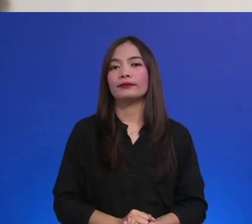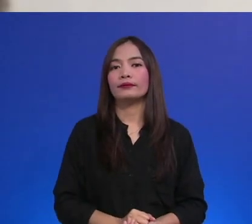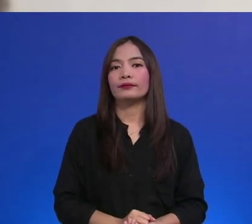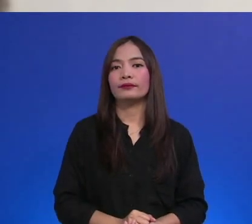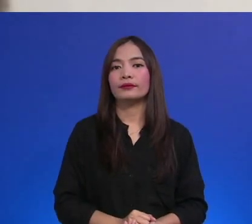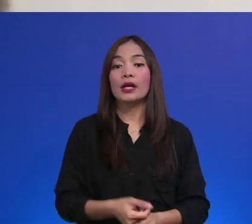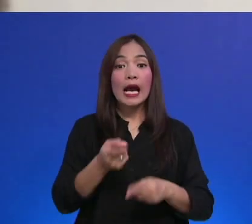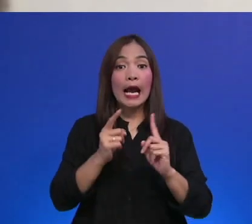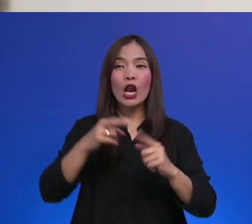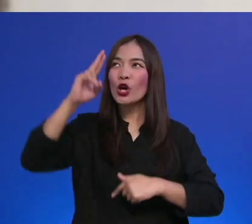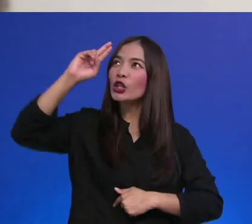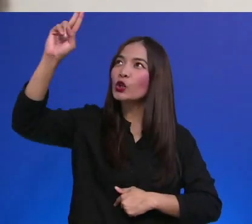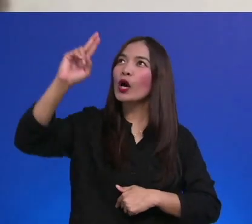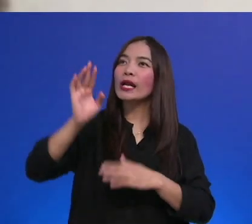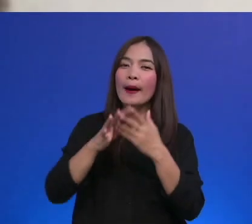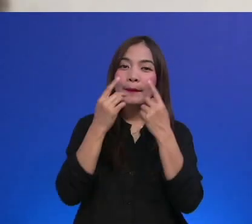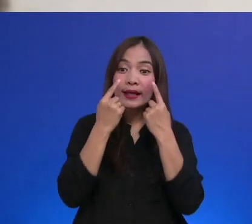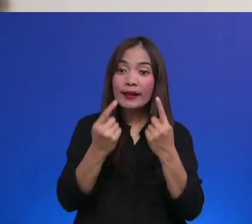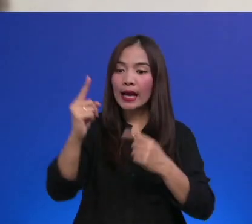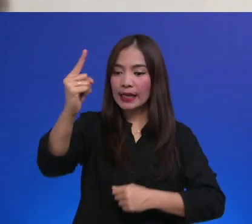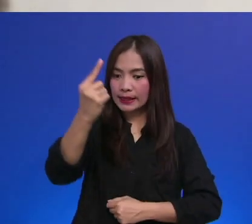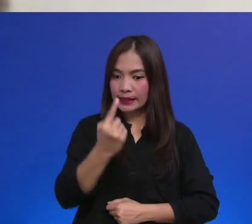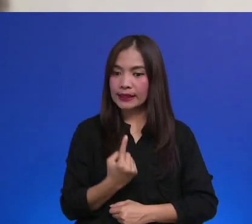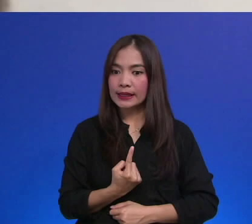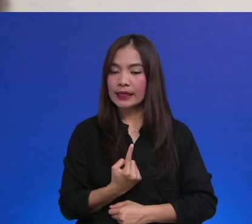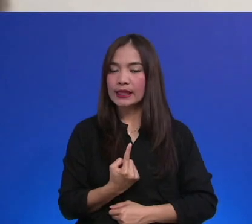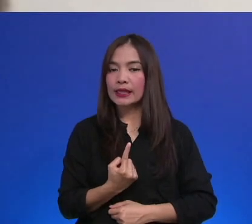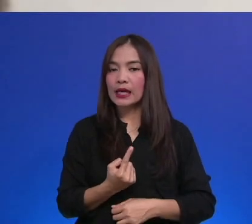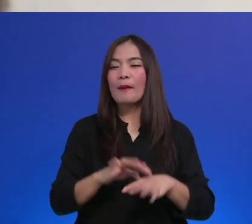Kalau tuhan menyatakan diri dalam berbagai pernyataan